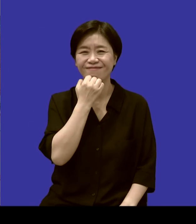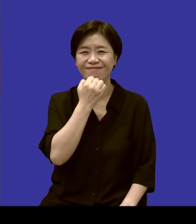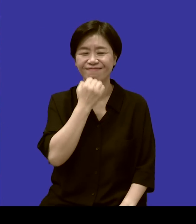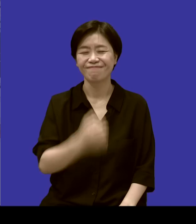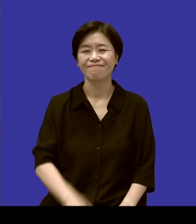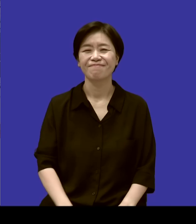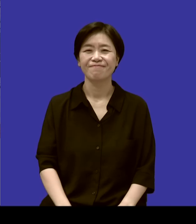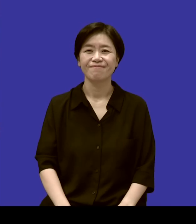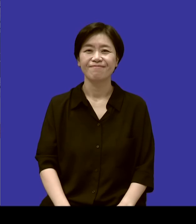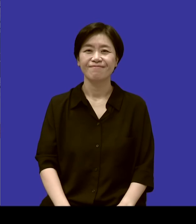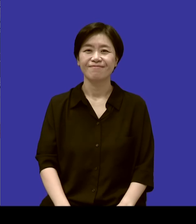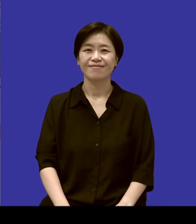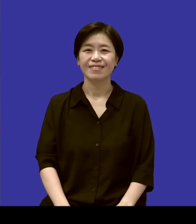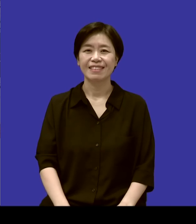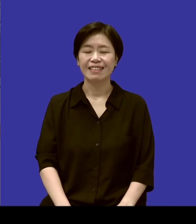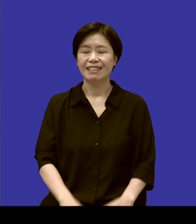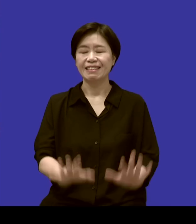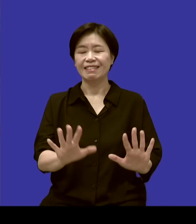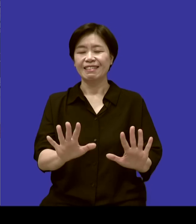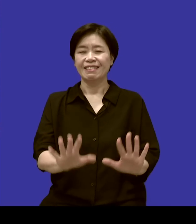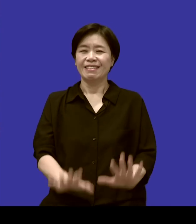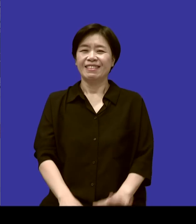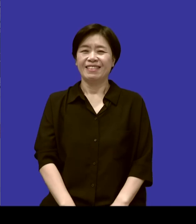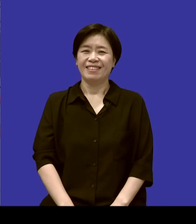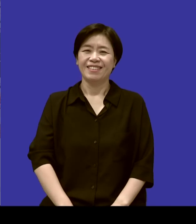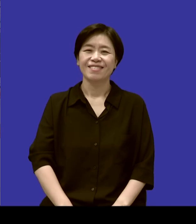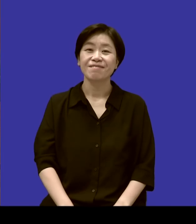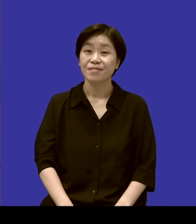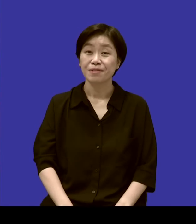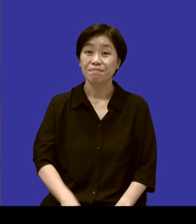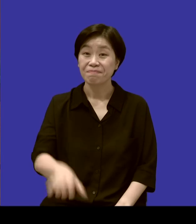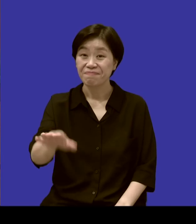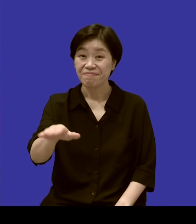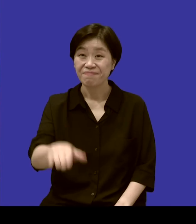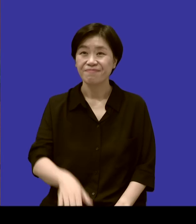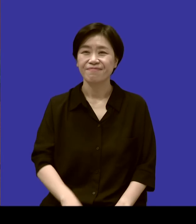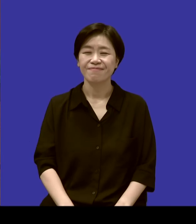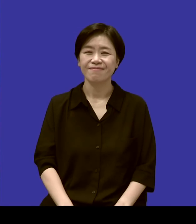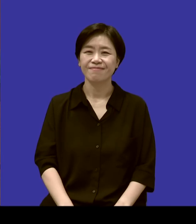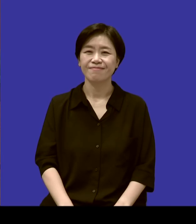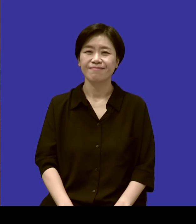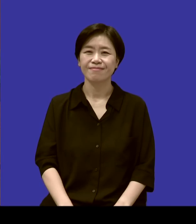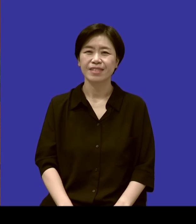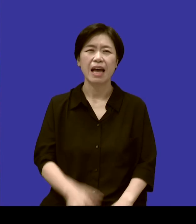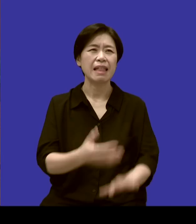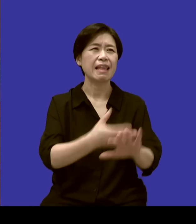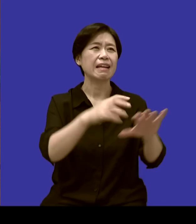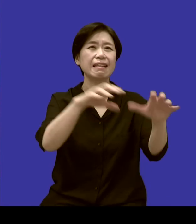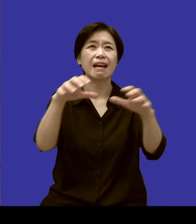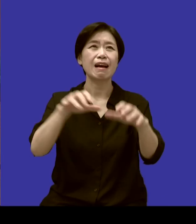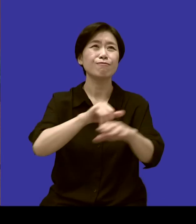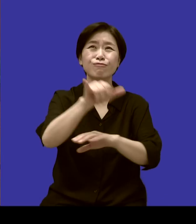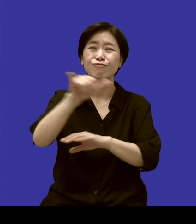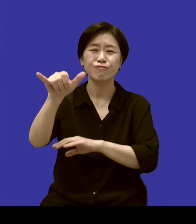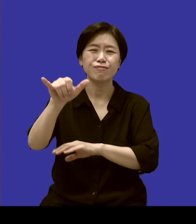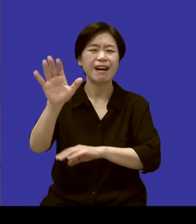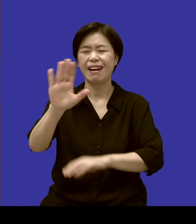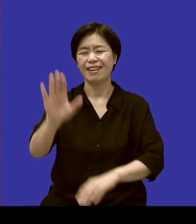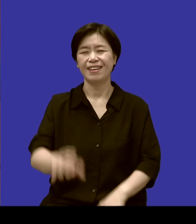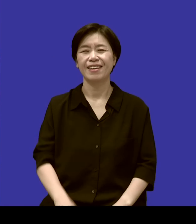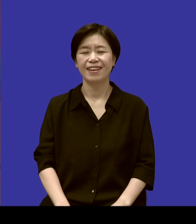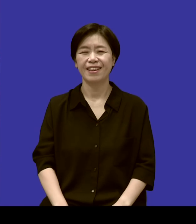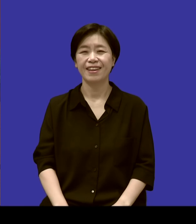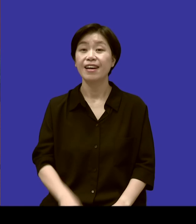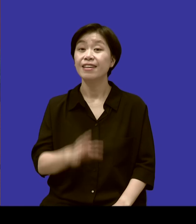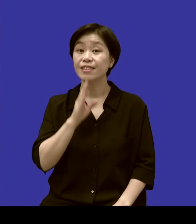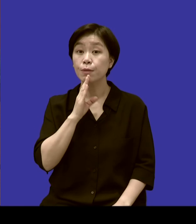기승전 없어지면. 진짜 지금 여기서 없어지고 싶네요. 아니 정수영 씨 사실은 어디서 떠나고 파송을 이건 둘째 문제고 저는 정말로